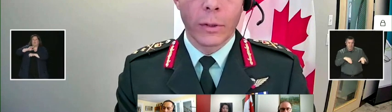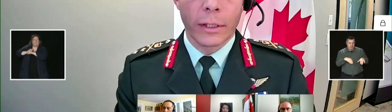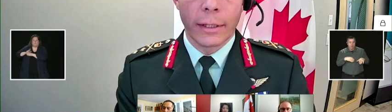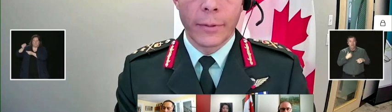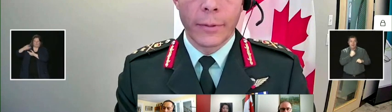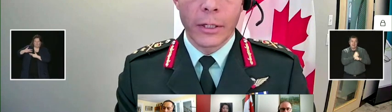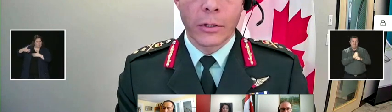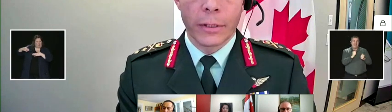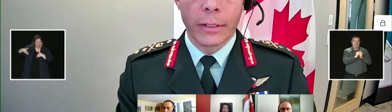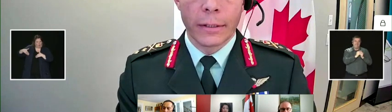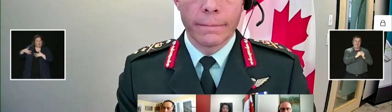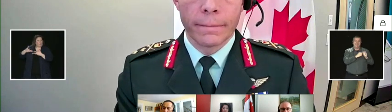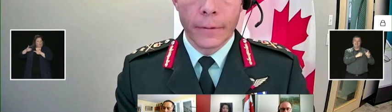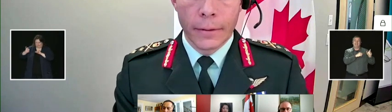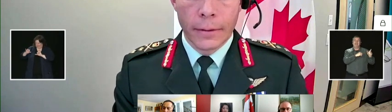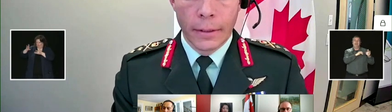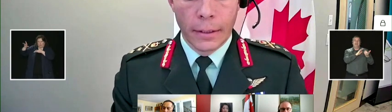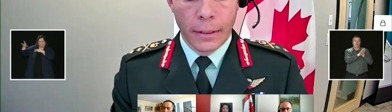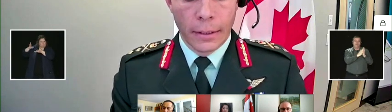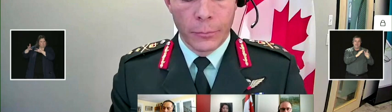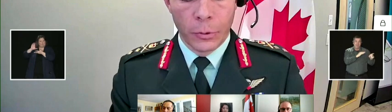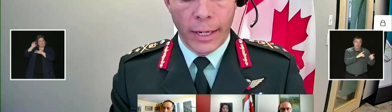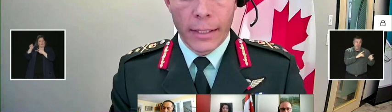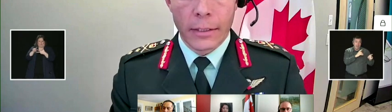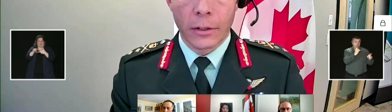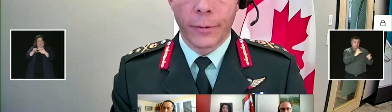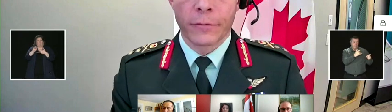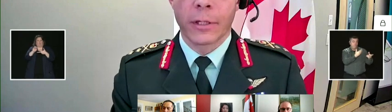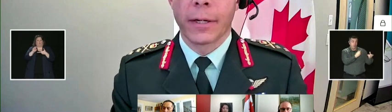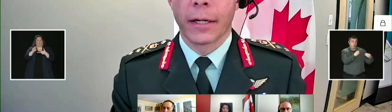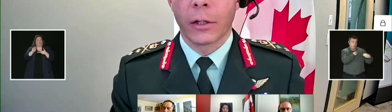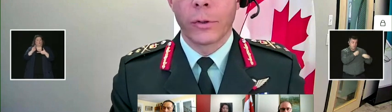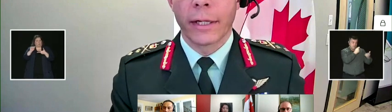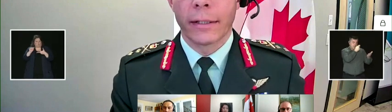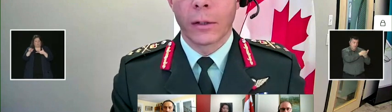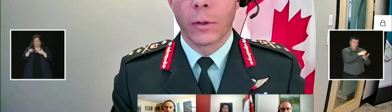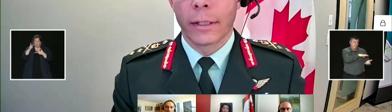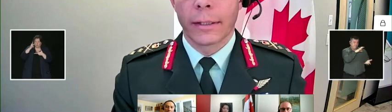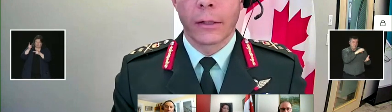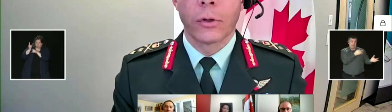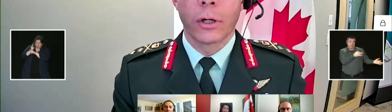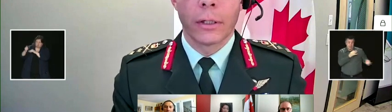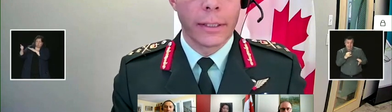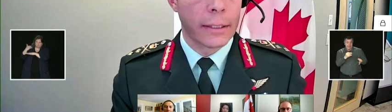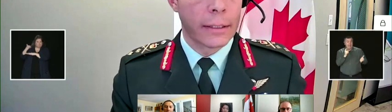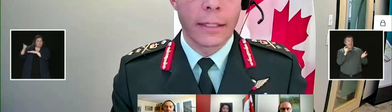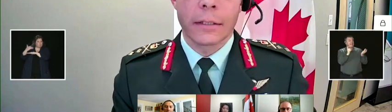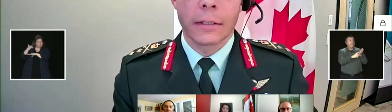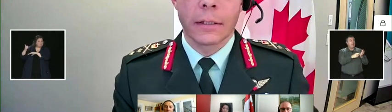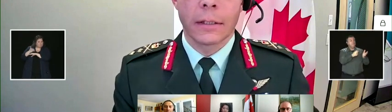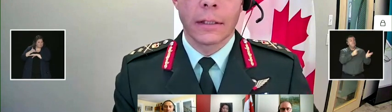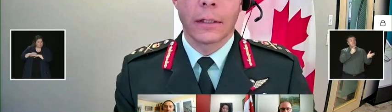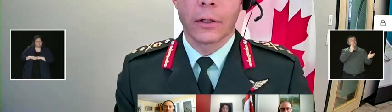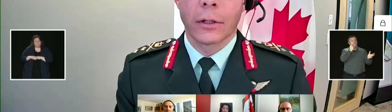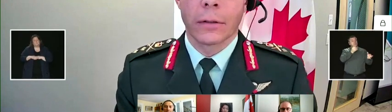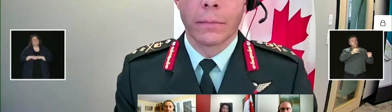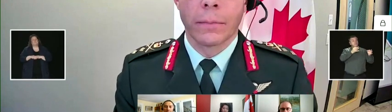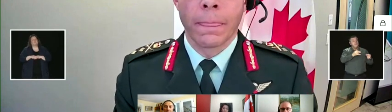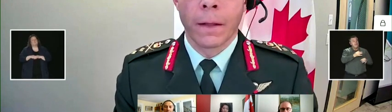travaillons en étroite collaboration avec Moderna pour garantir un approvisionnement régulier et adéquat. Et dès qu'on aura les